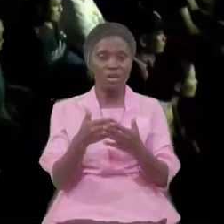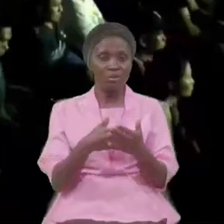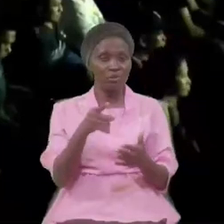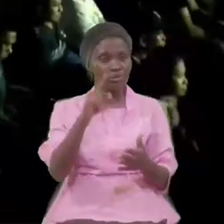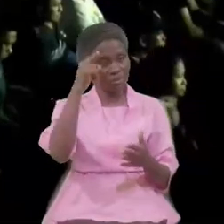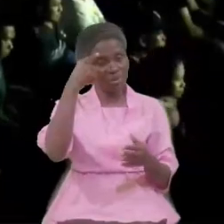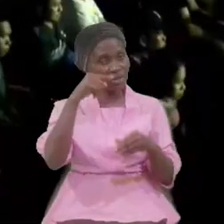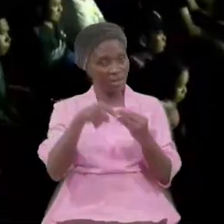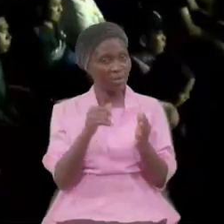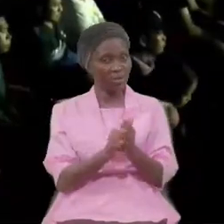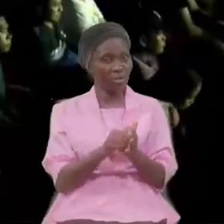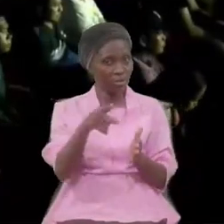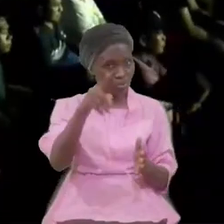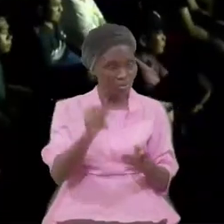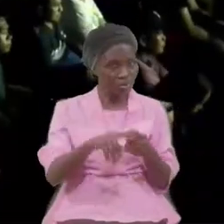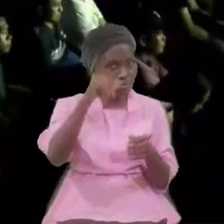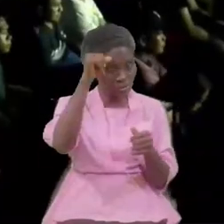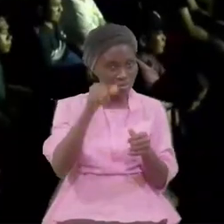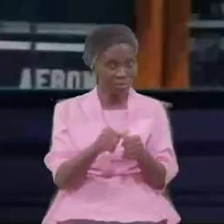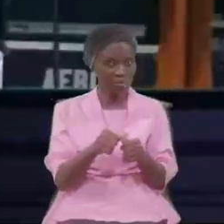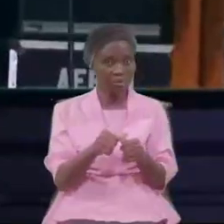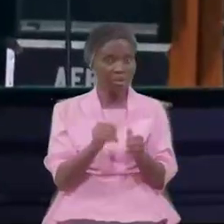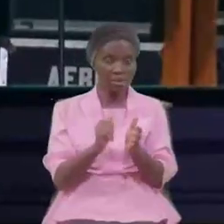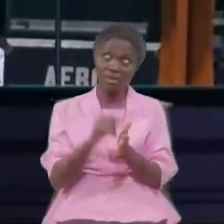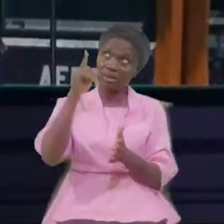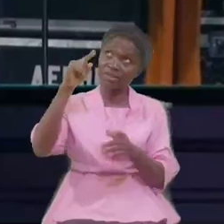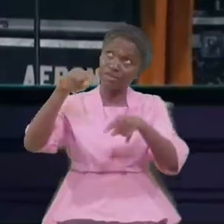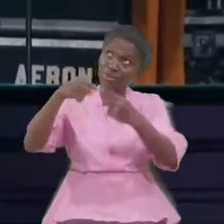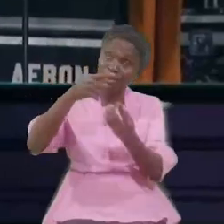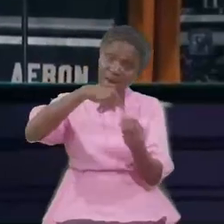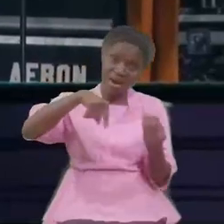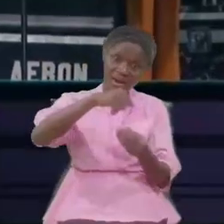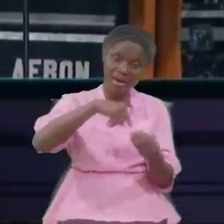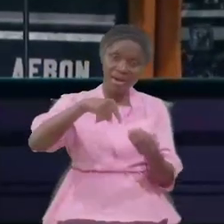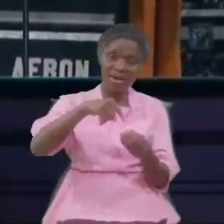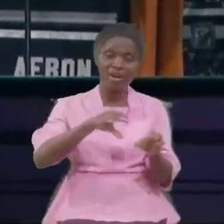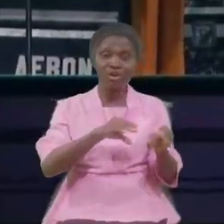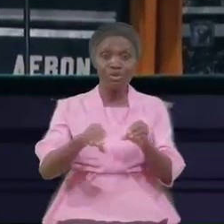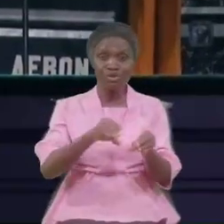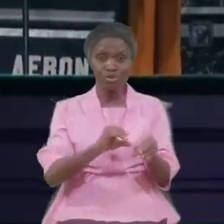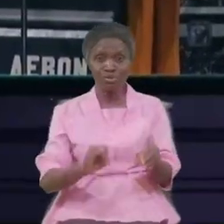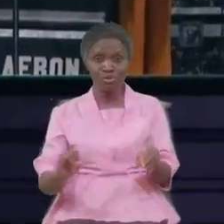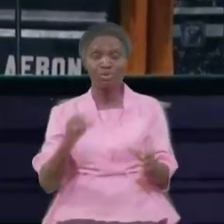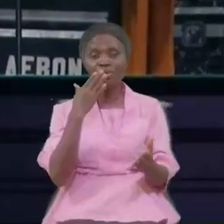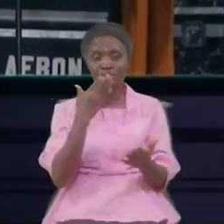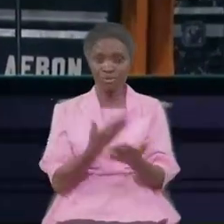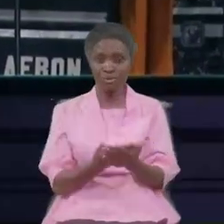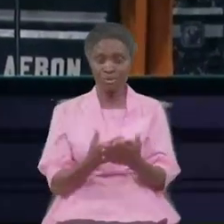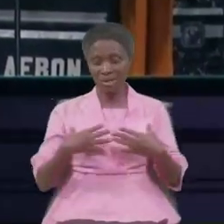avant d'y penser, sachez-le que Jésus allait de lui en lui faisant du bien.